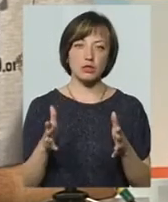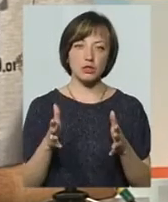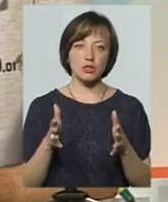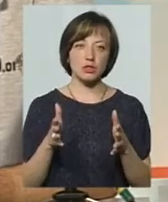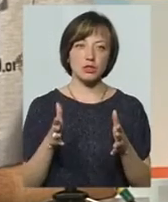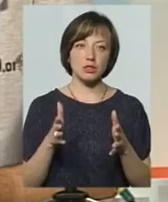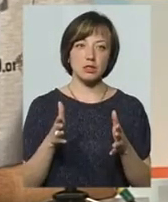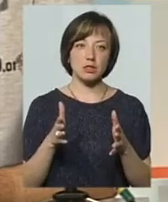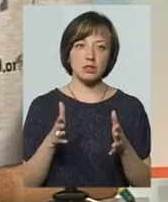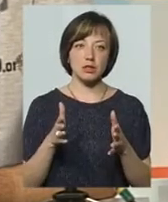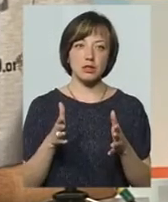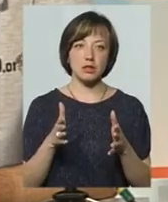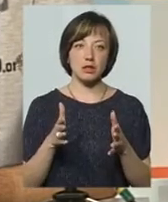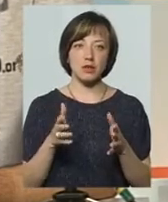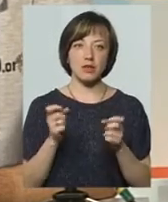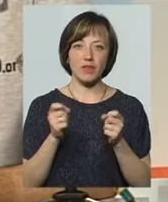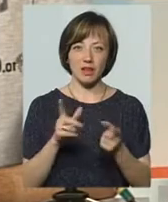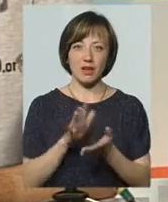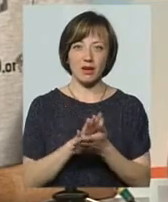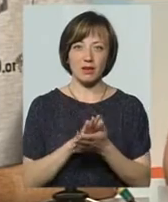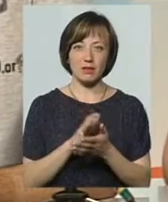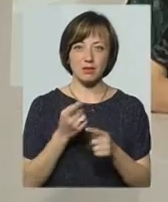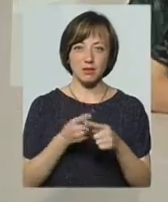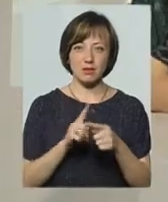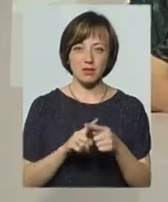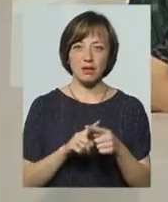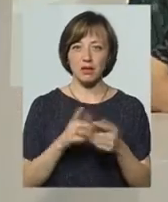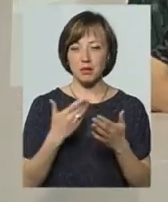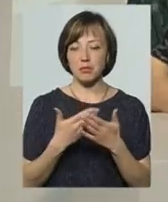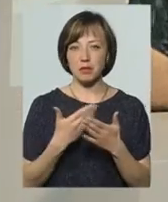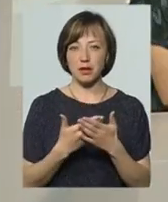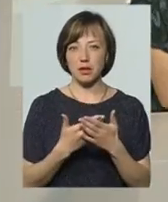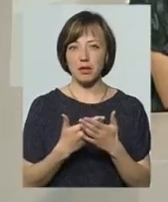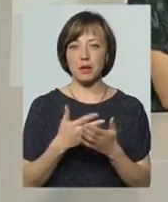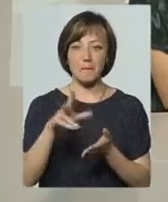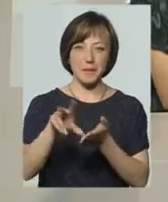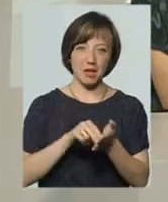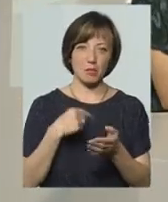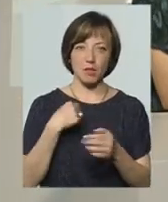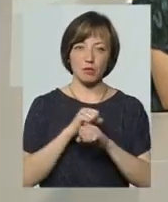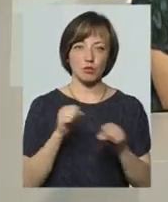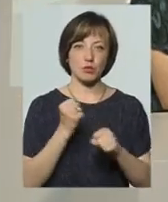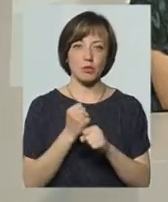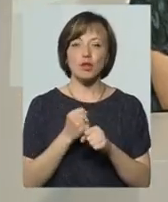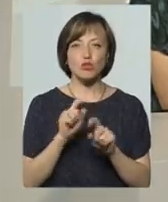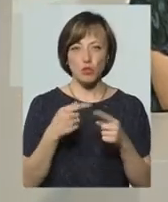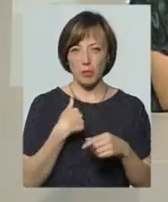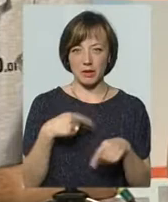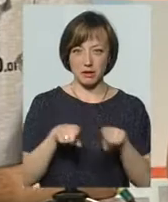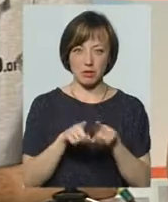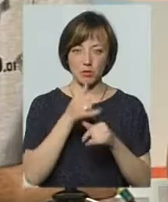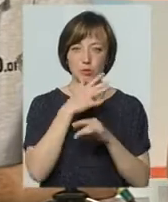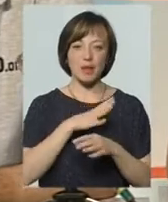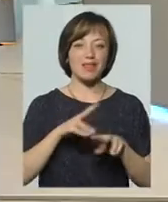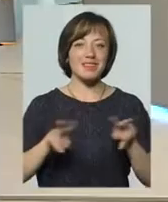відмовилась, і тепер, якщо цей прецедент... Це той негативний приклад, якщо їм можна, чому ми теж не можемо робити так само? Це вірно. Так само і